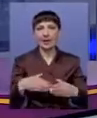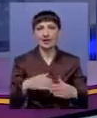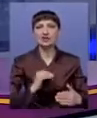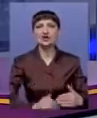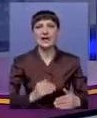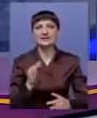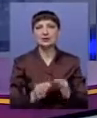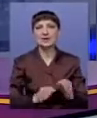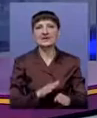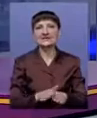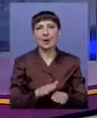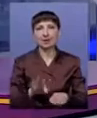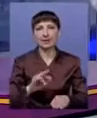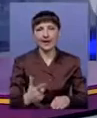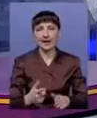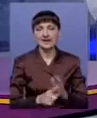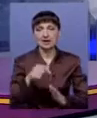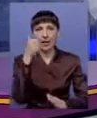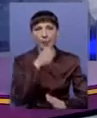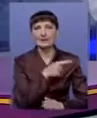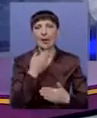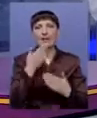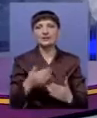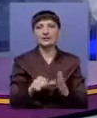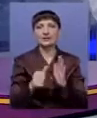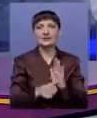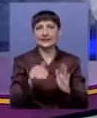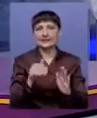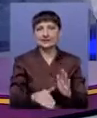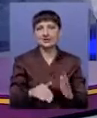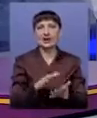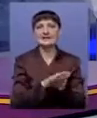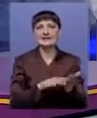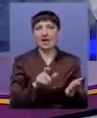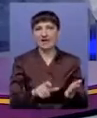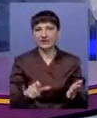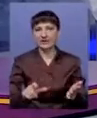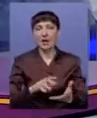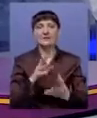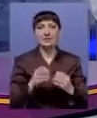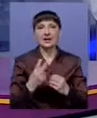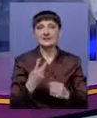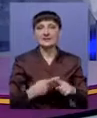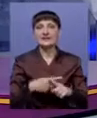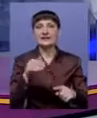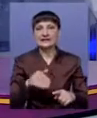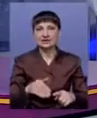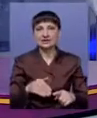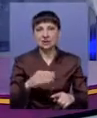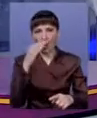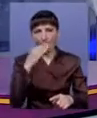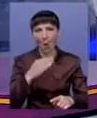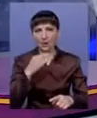частных судебных исполнителей. С начала года к ним обратились 16 тысяч заявителей. В результате 2500